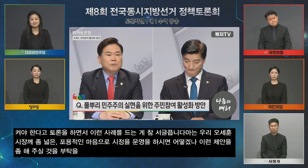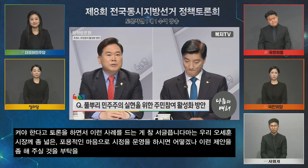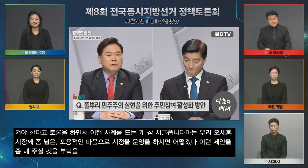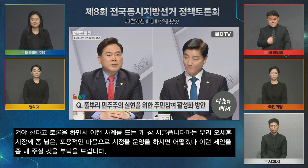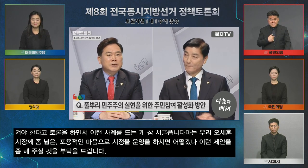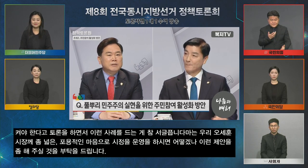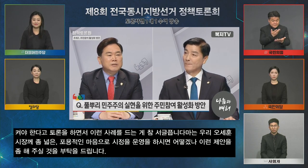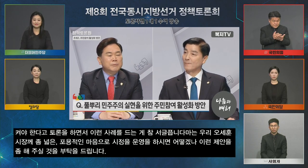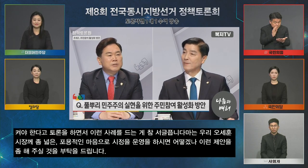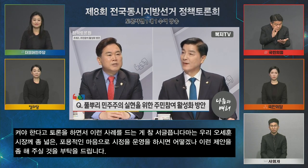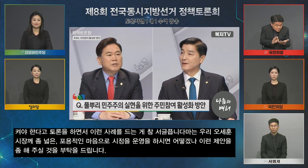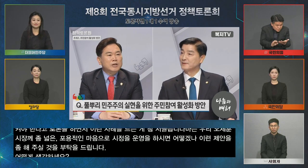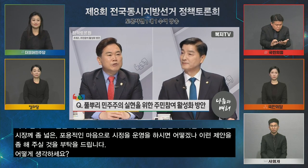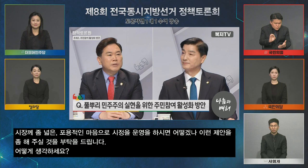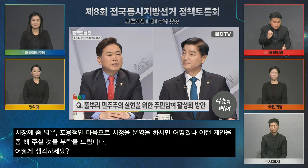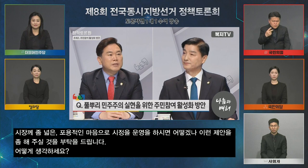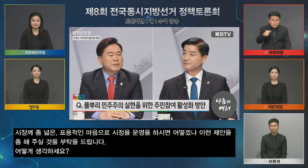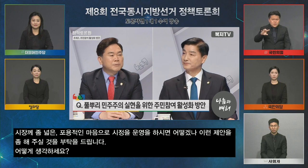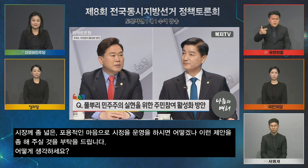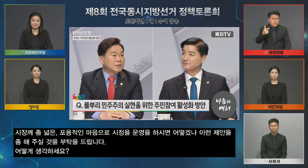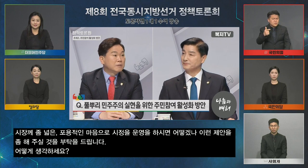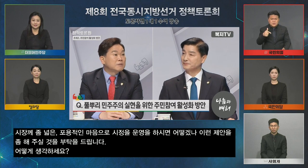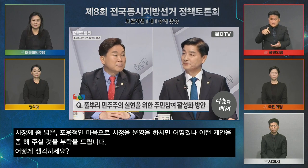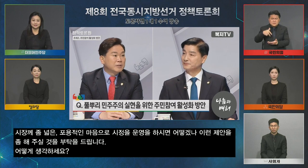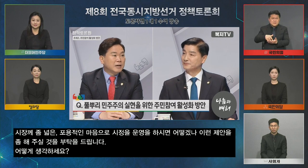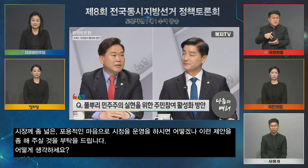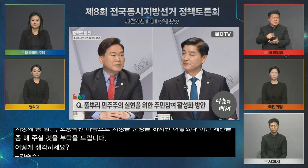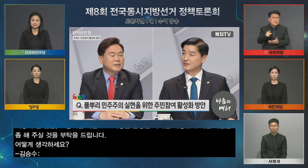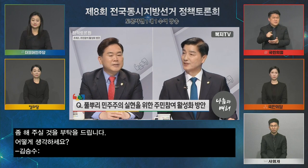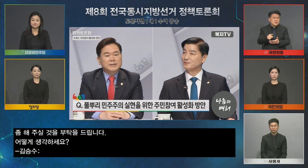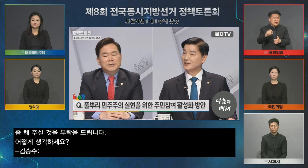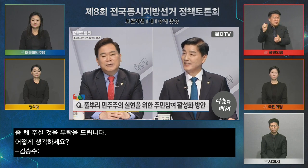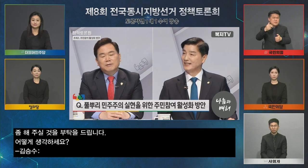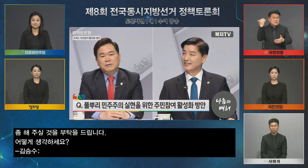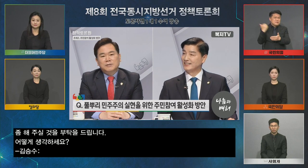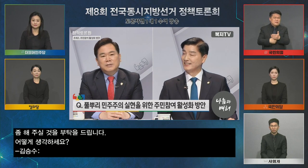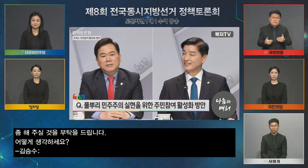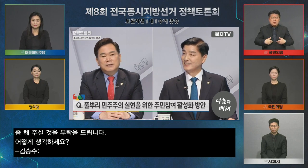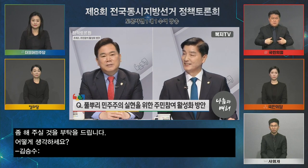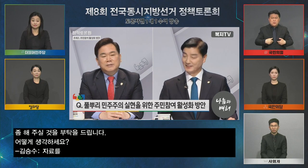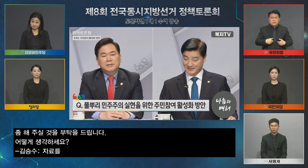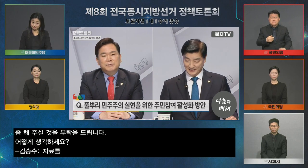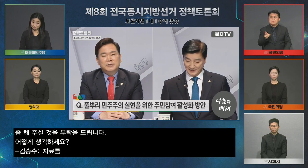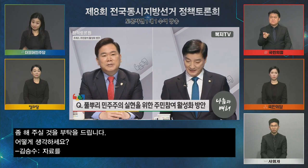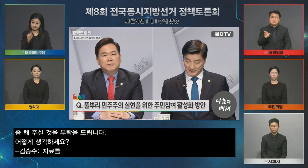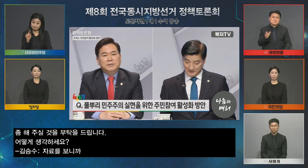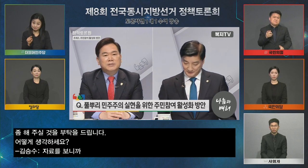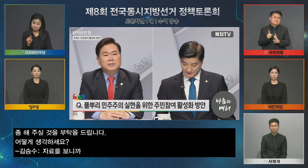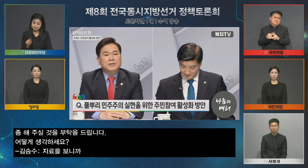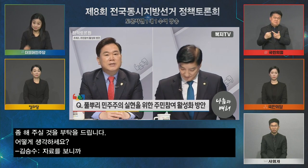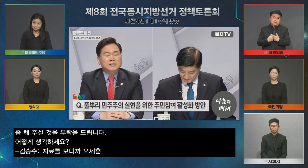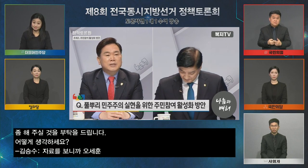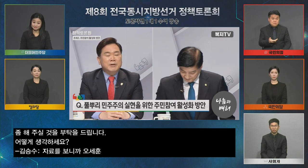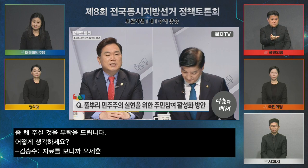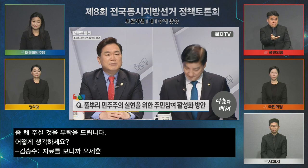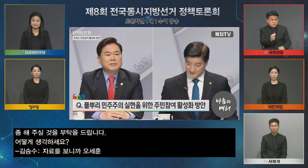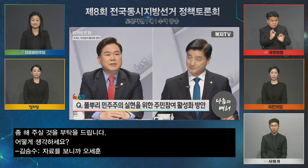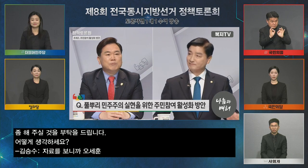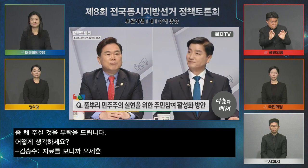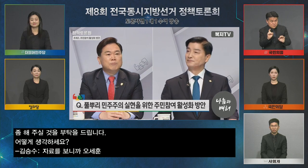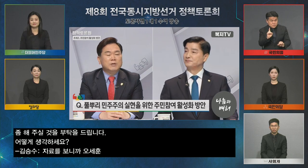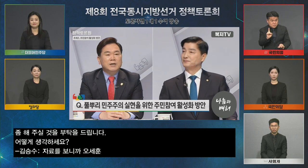보니까 오세훈 시장이 그렇게 한번 정리를 할 수밖에 없겠다 싶은 생각이 들었습니다. 그렇습니까? 우리 이해식 의원님처럼 청장님